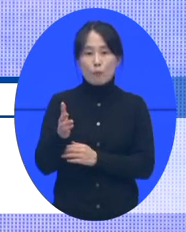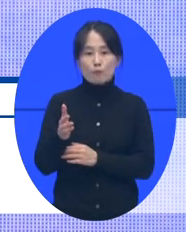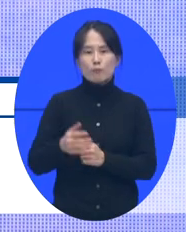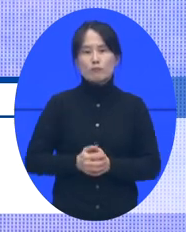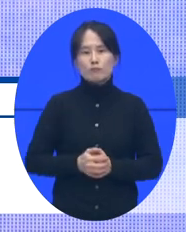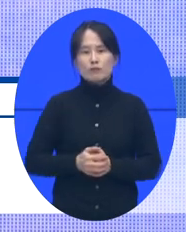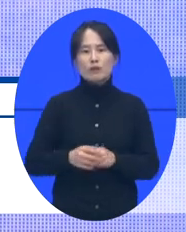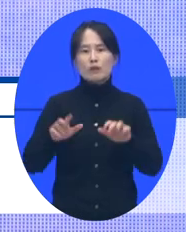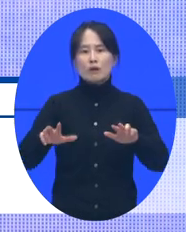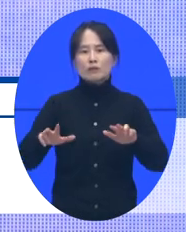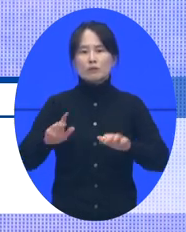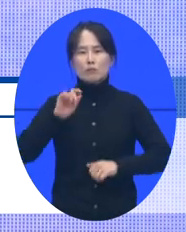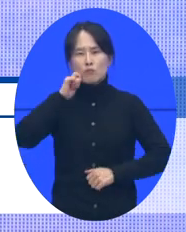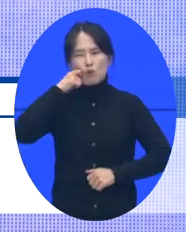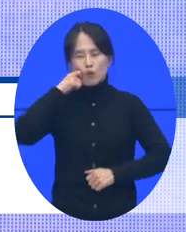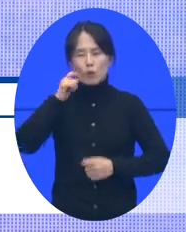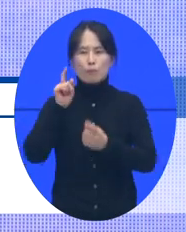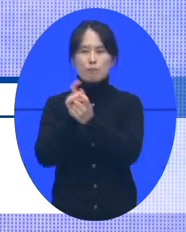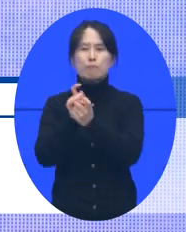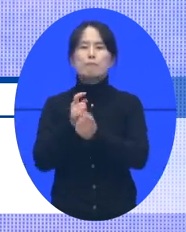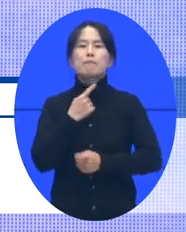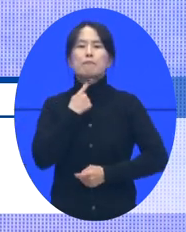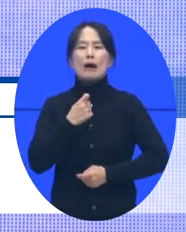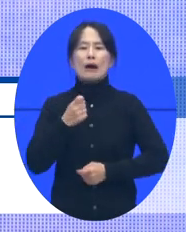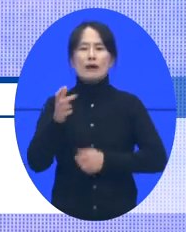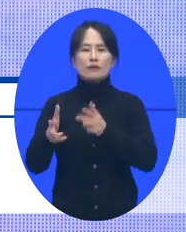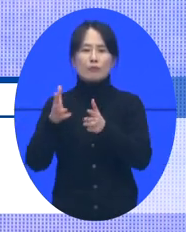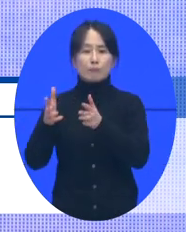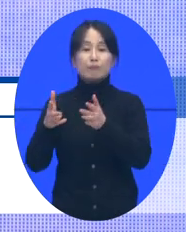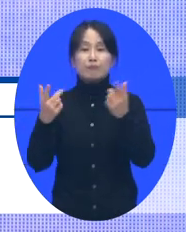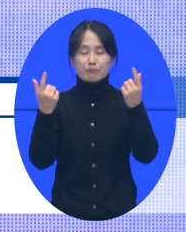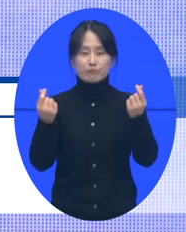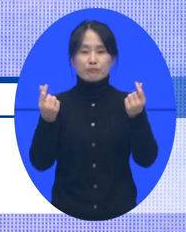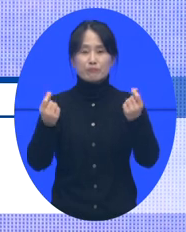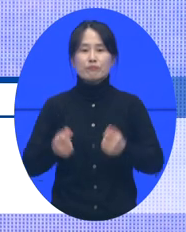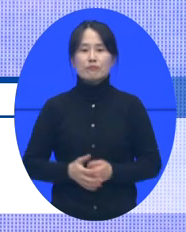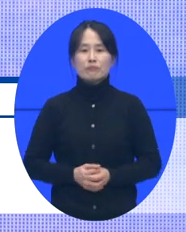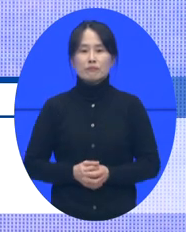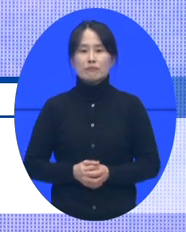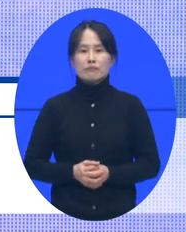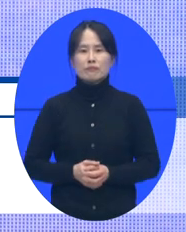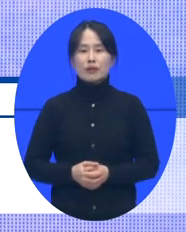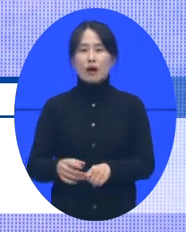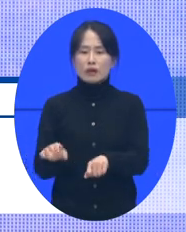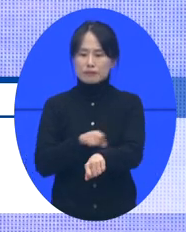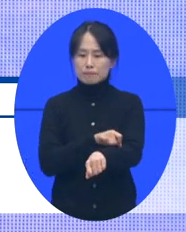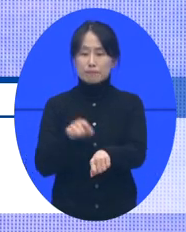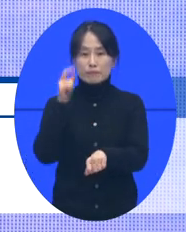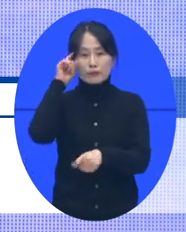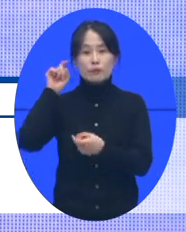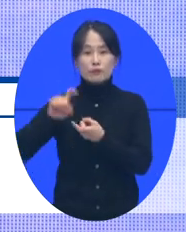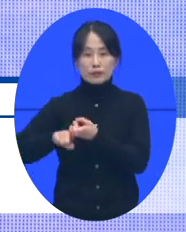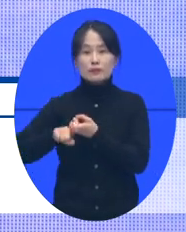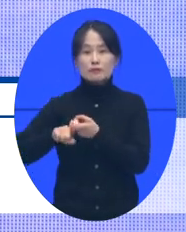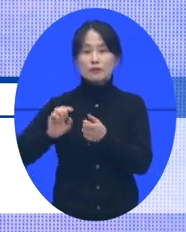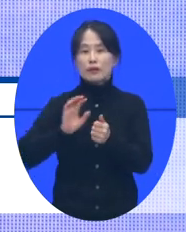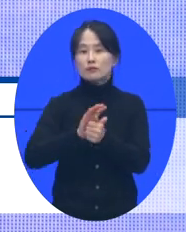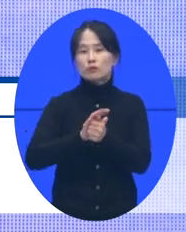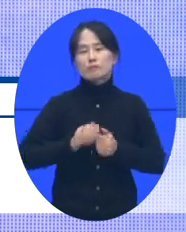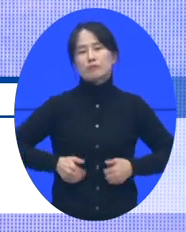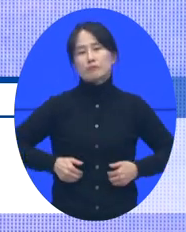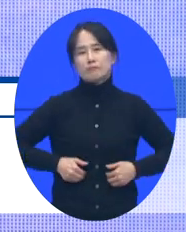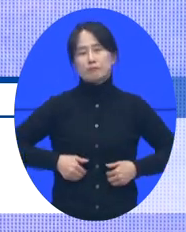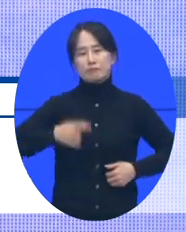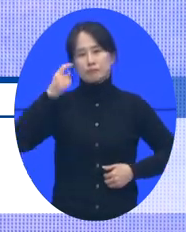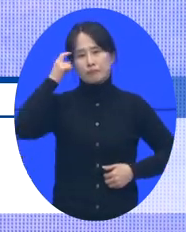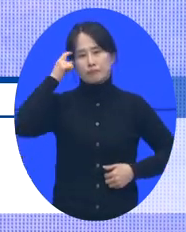저기 디지털 디바이드에서 애로사항을 겪고 있는 산업이자 계층일 것입니다. 특별한